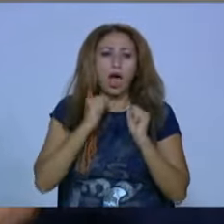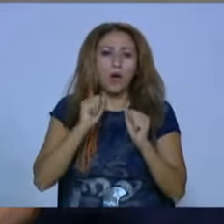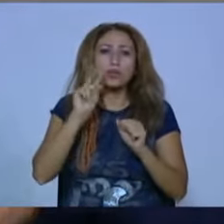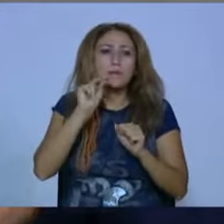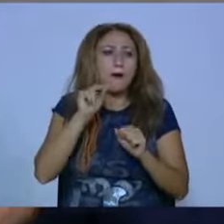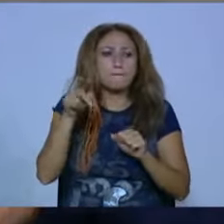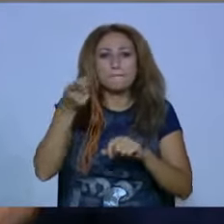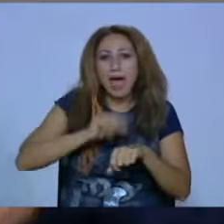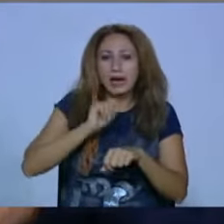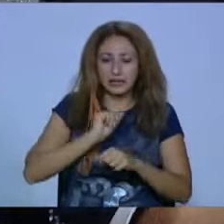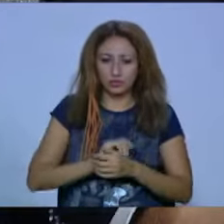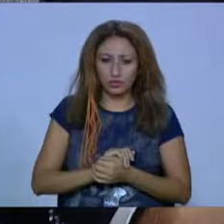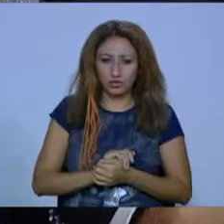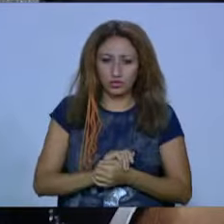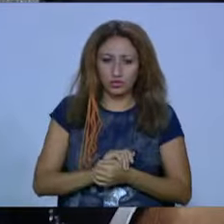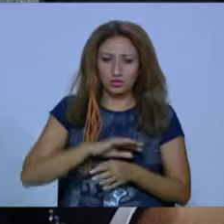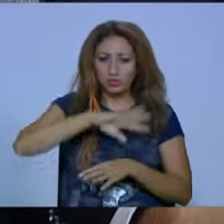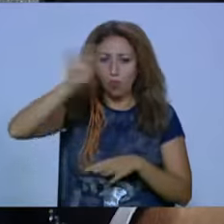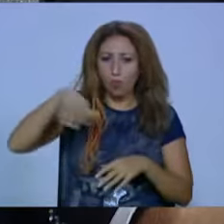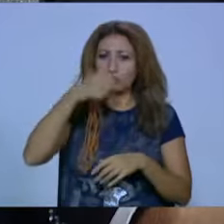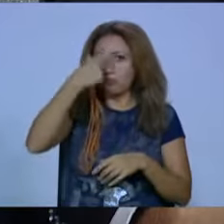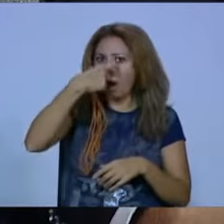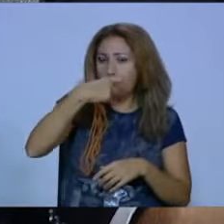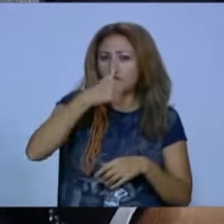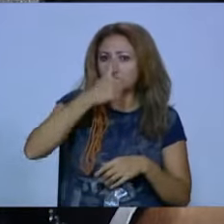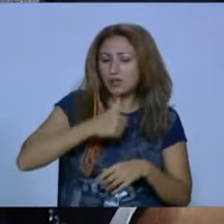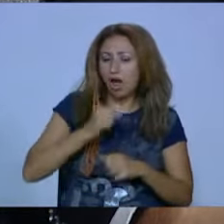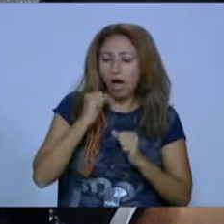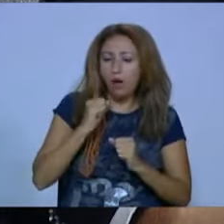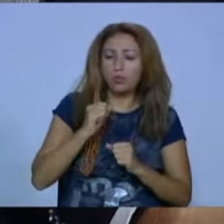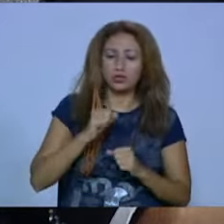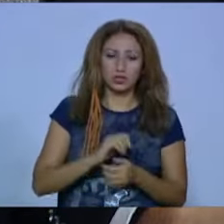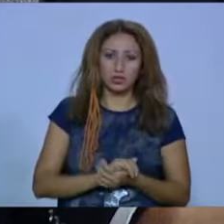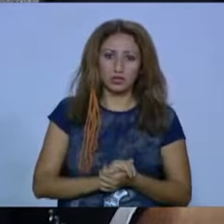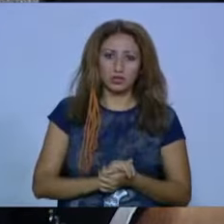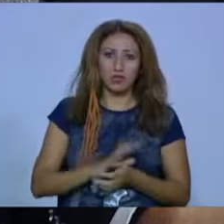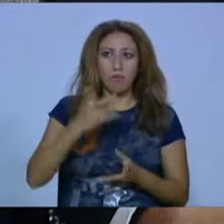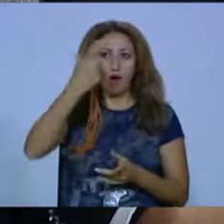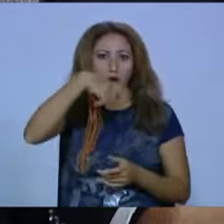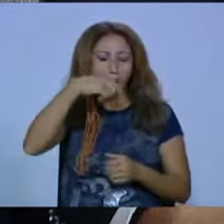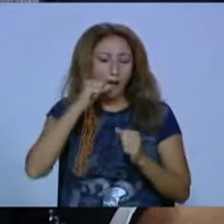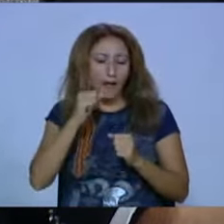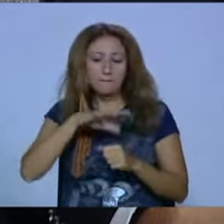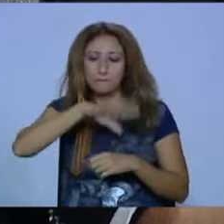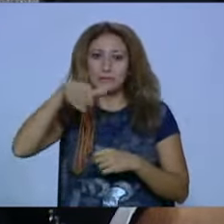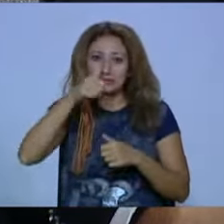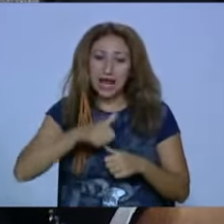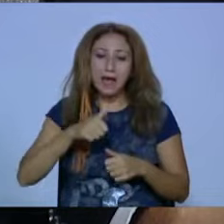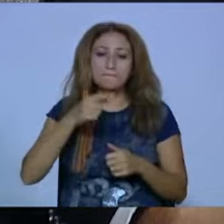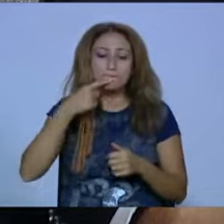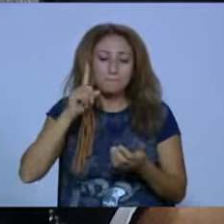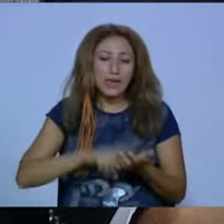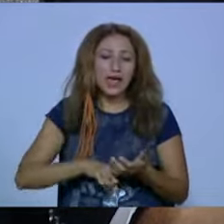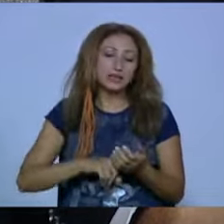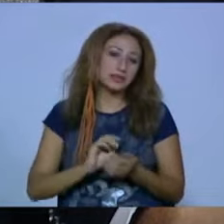صاحبهم، كلهم عايشين الحالة زينا، اللي بيعيط واللي قاعد منهار. ويعني كانت فعلا يوم